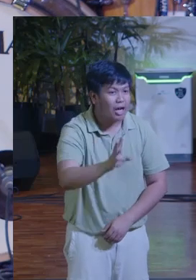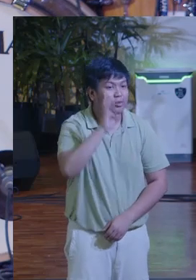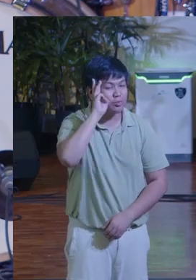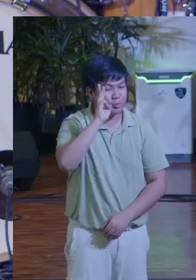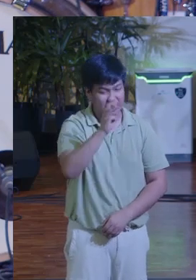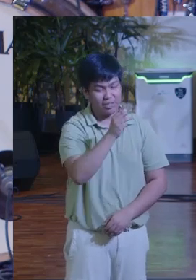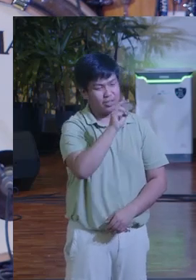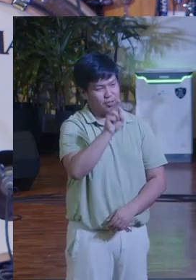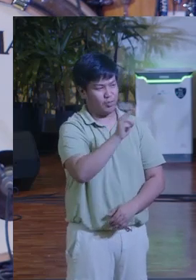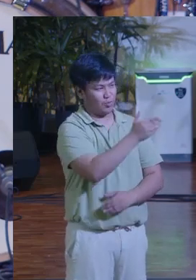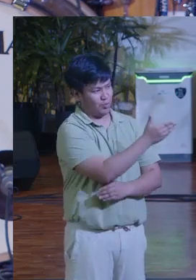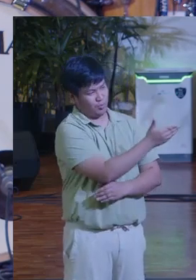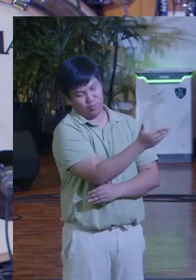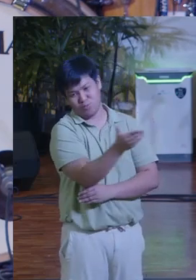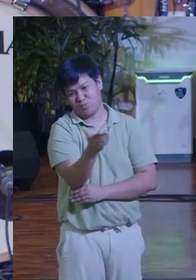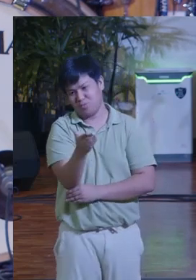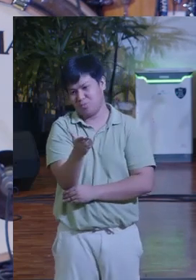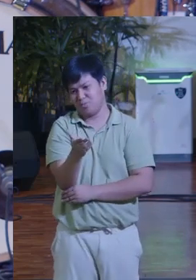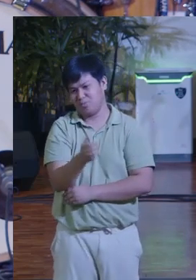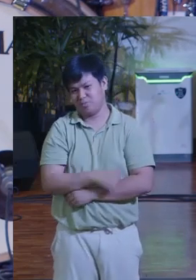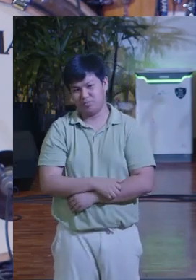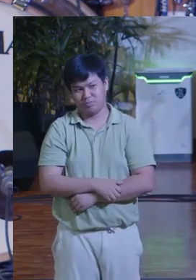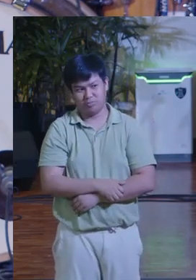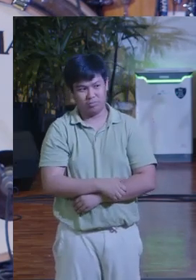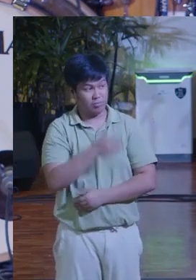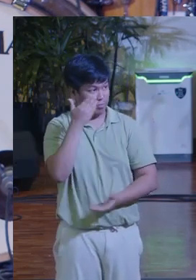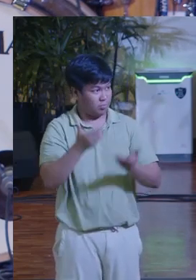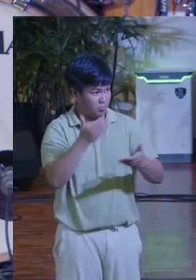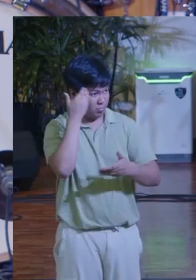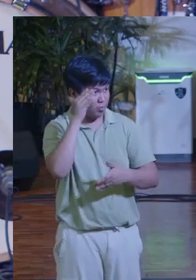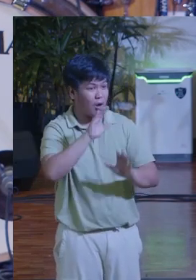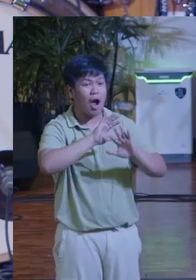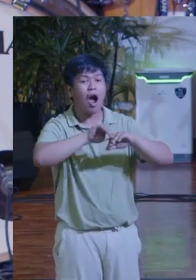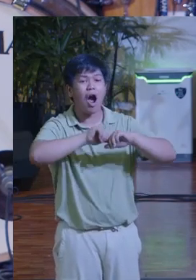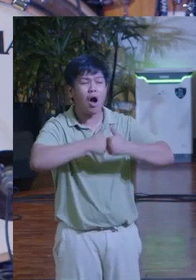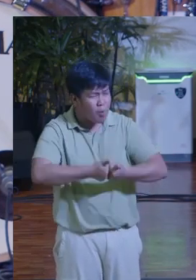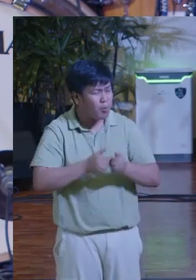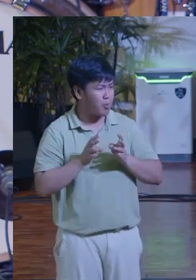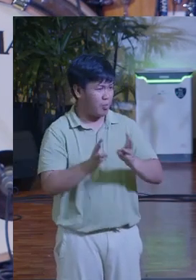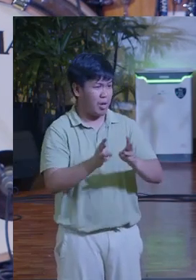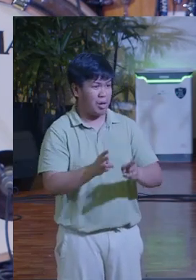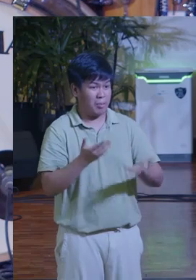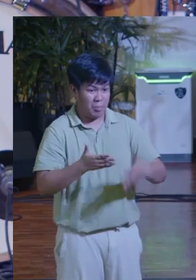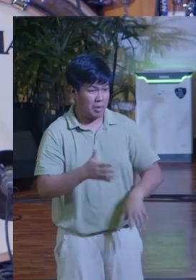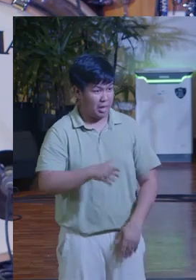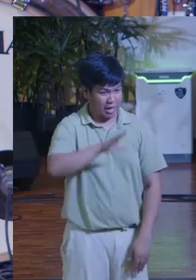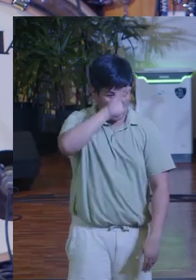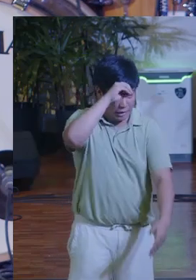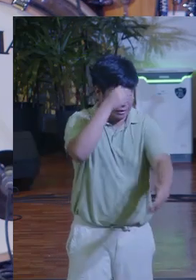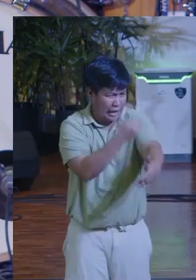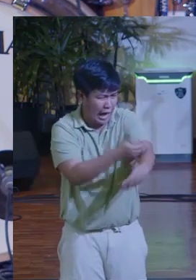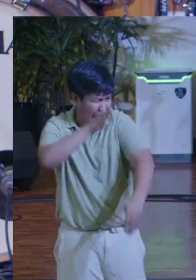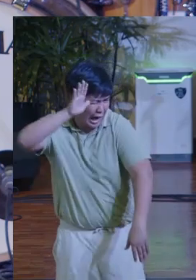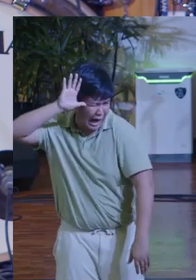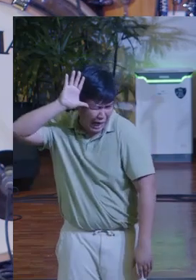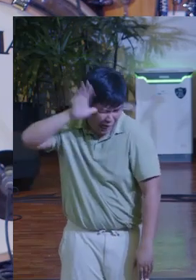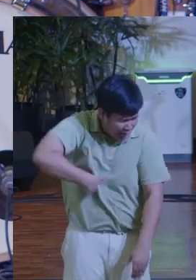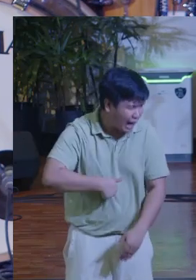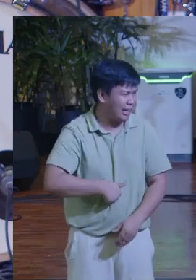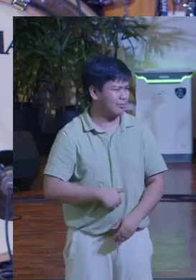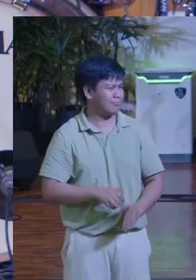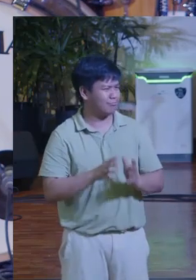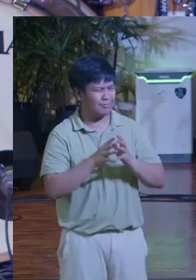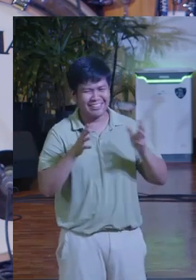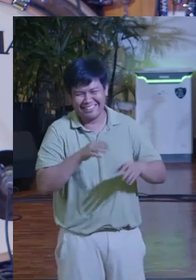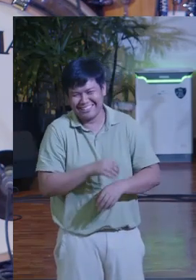ating Diyos. Hindi nyo alam, meron kayong isang swail na anak na palaging